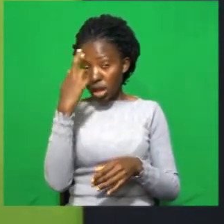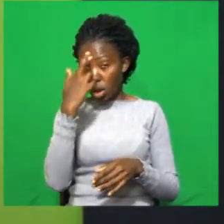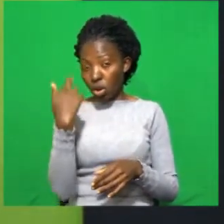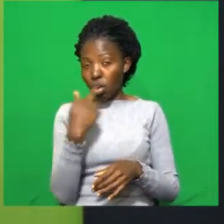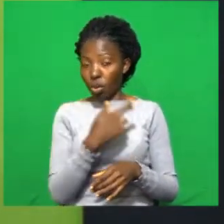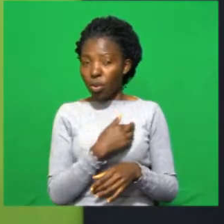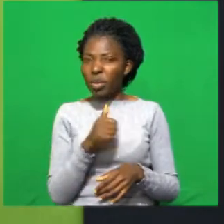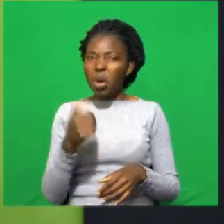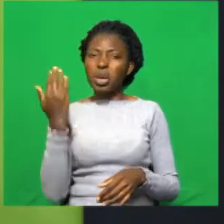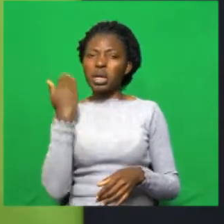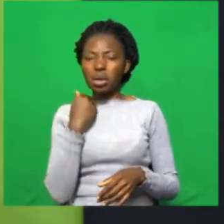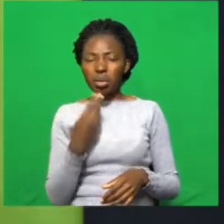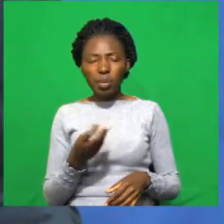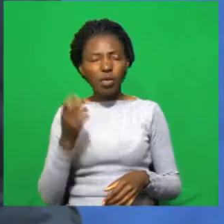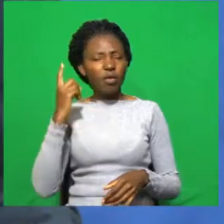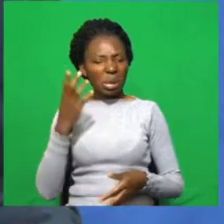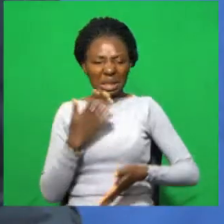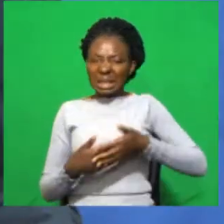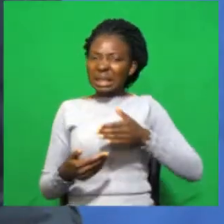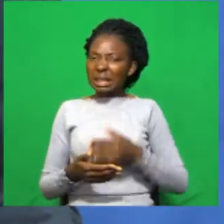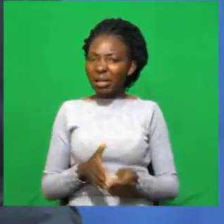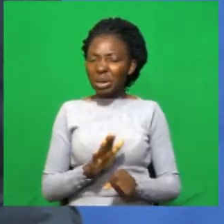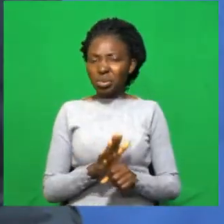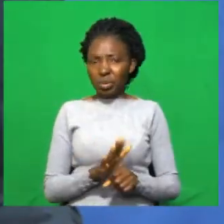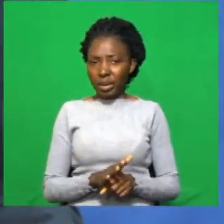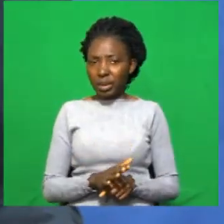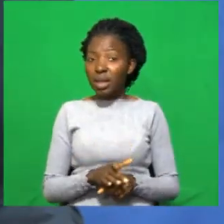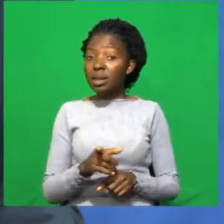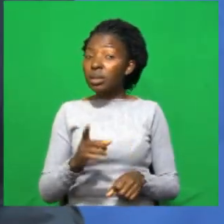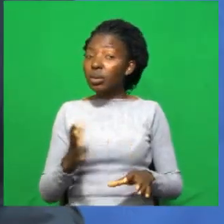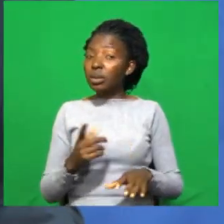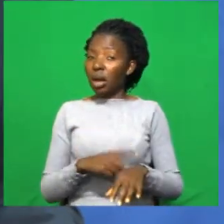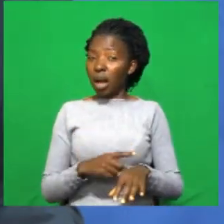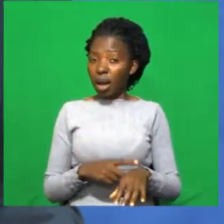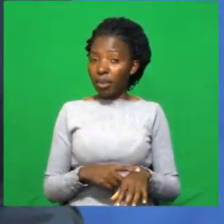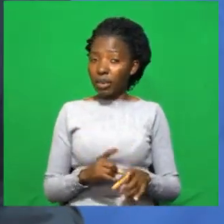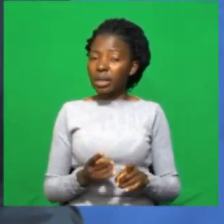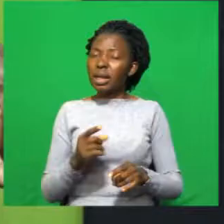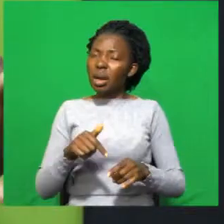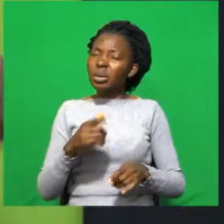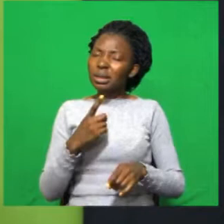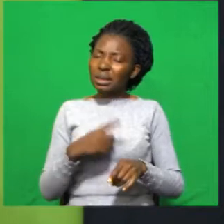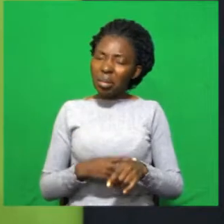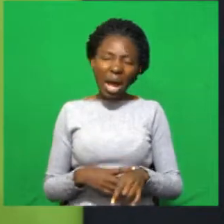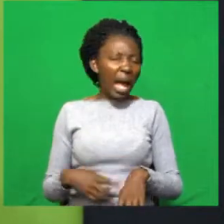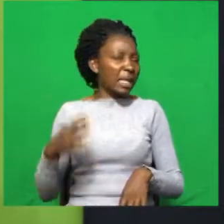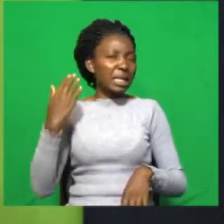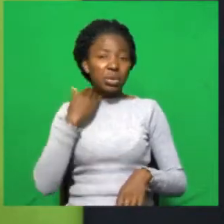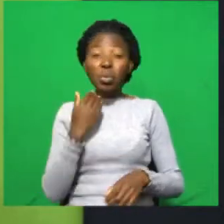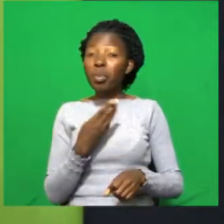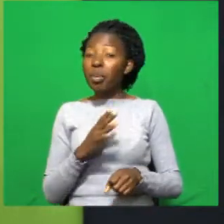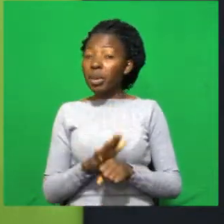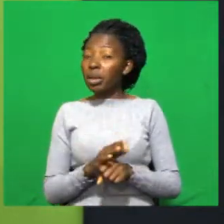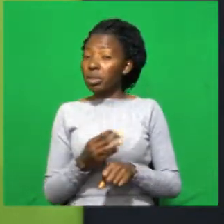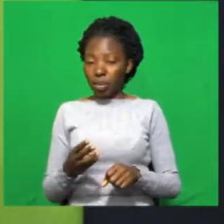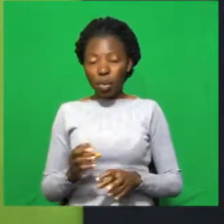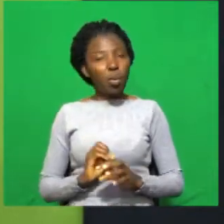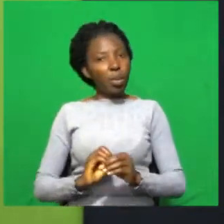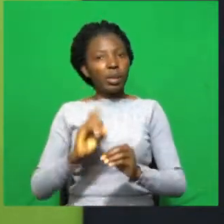kuuraya vatsvene kuvatambudza ndo chimwe chaiitika nguva iyo yaive nguva yemapersecution vanhu vachiurayirwa